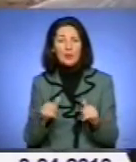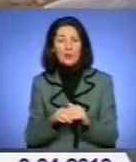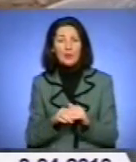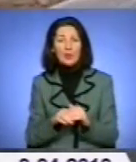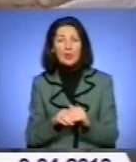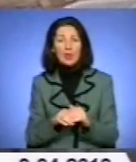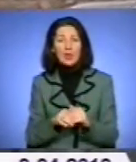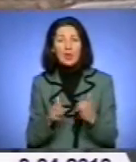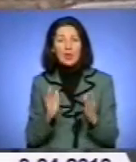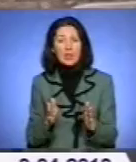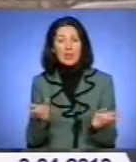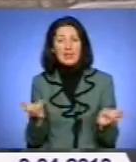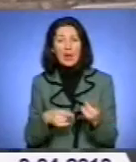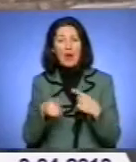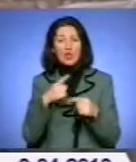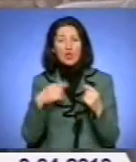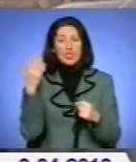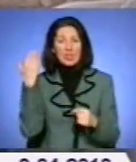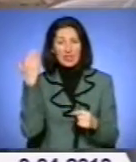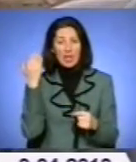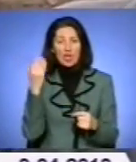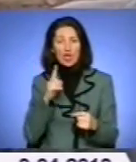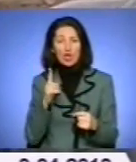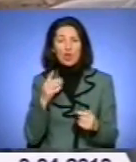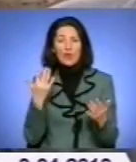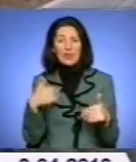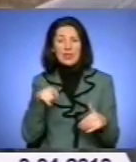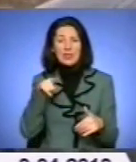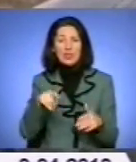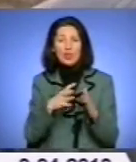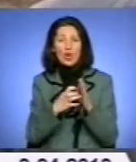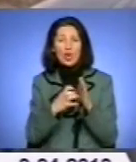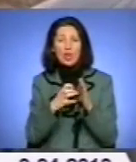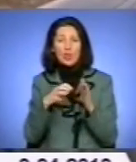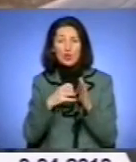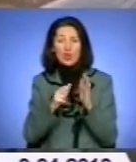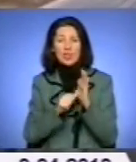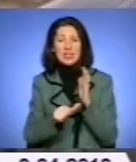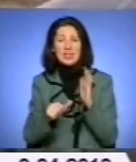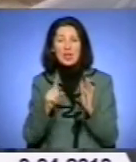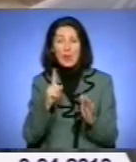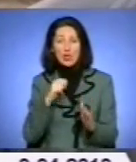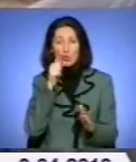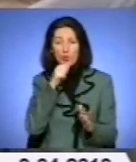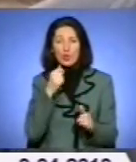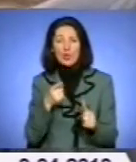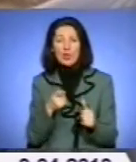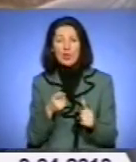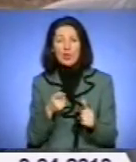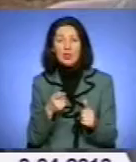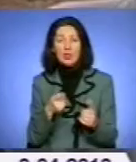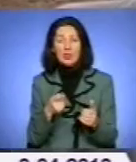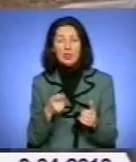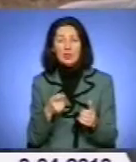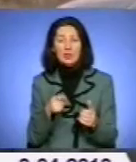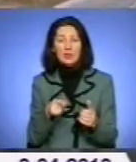От. Але ще треба повернутися назад, що вже в 1661 році воно дістало статус